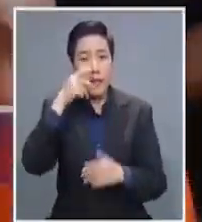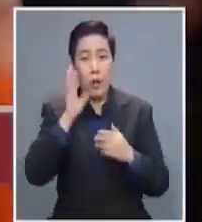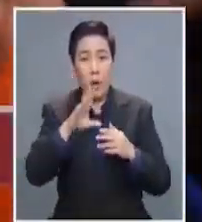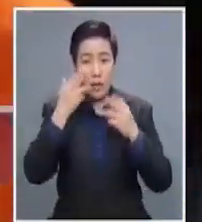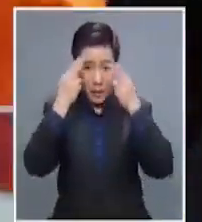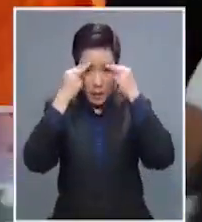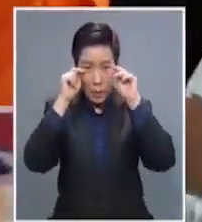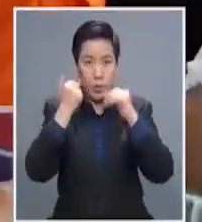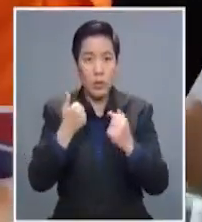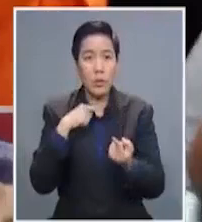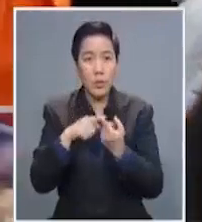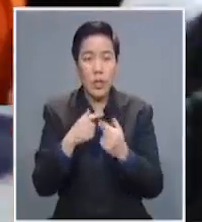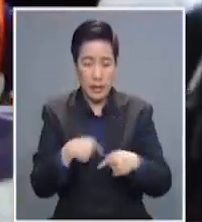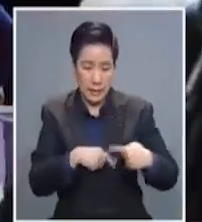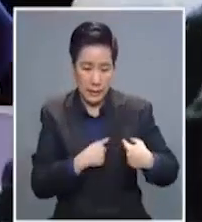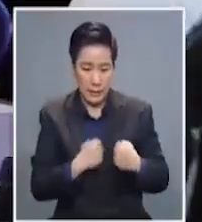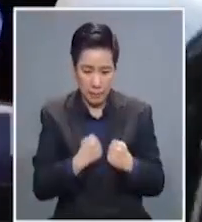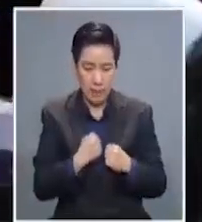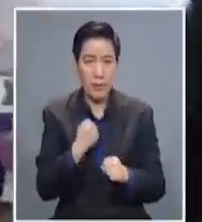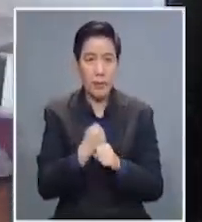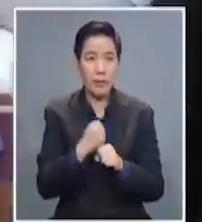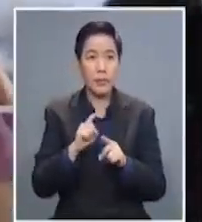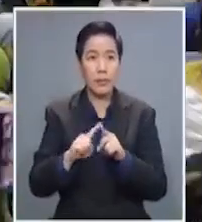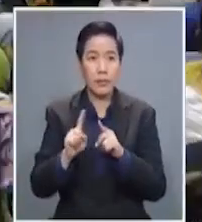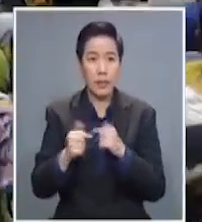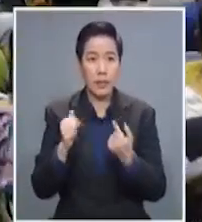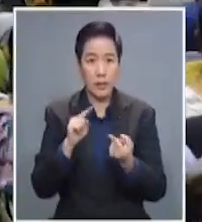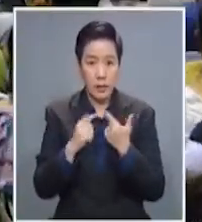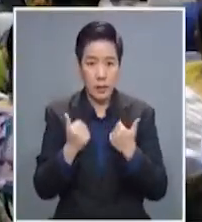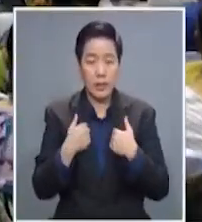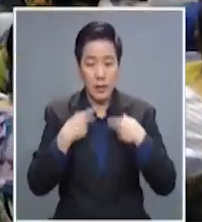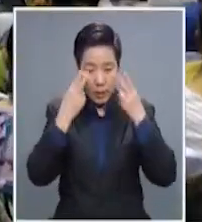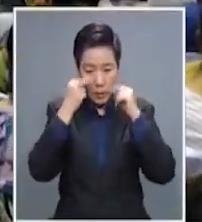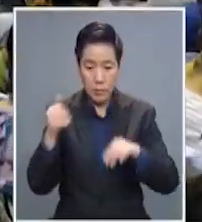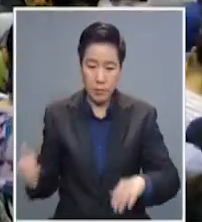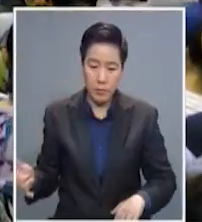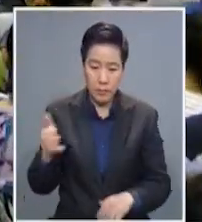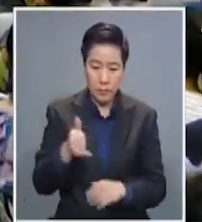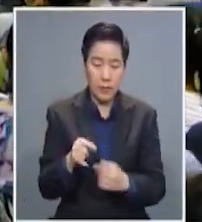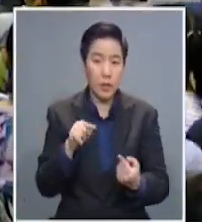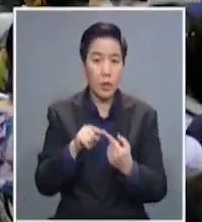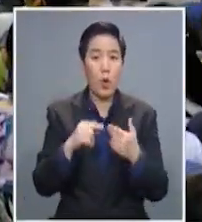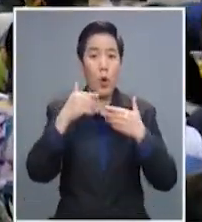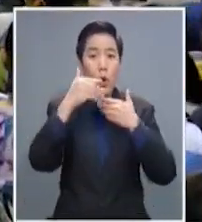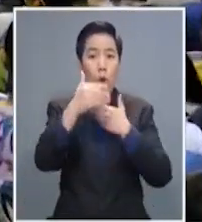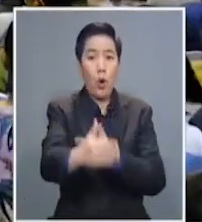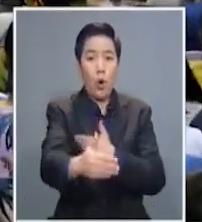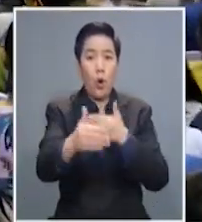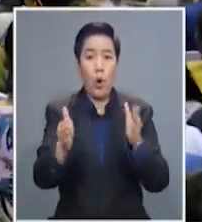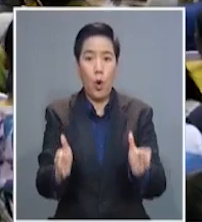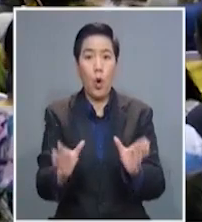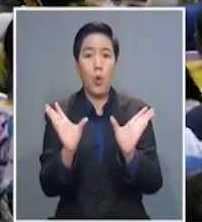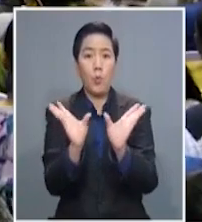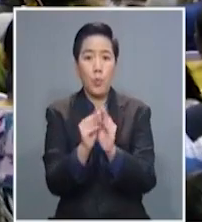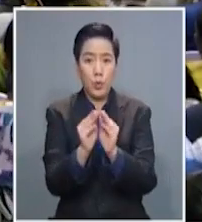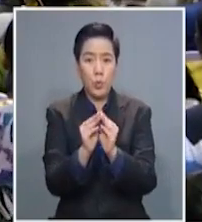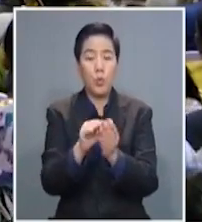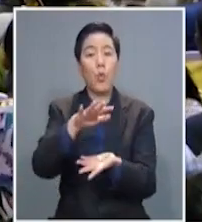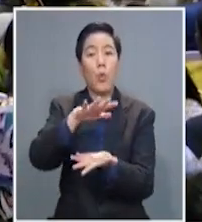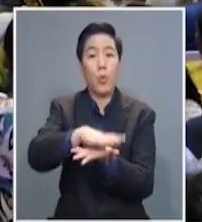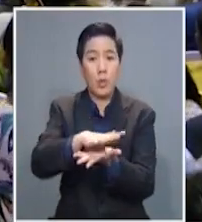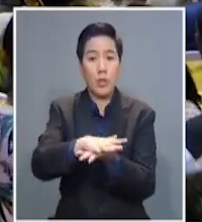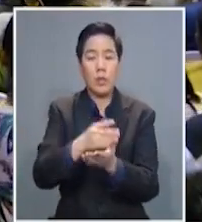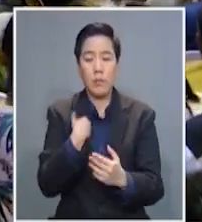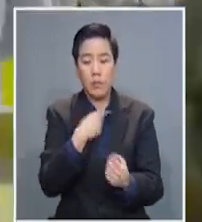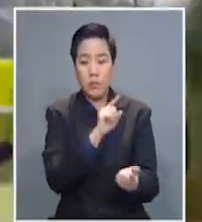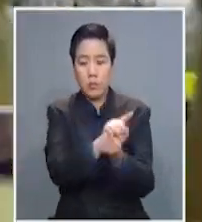ให้กำลังใจในการปฏิบัติหน้าที่ด้วยค่ะหลังจากนั้นนายกรัฐมนตรีได้เดินทางต่อมาที่หอประชุมโรงเรียนจุฬาภรณ์ราชวิทยาลัยเ